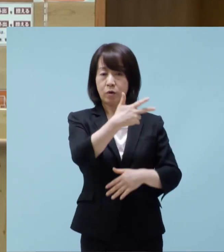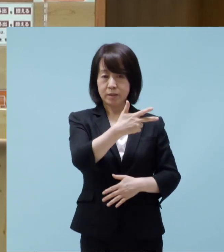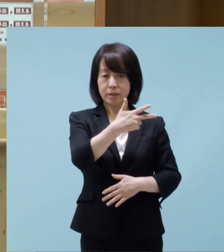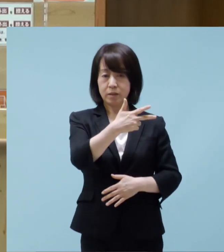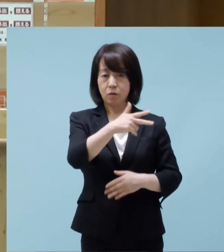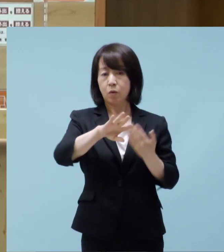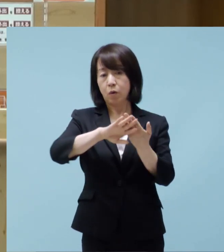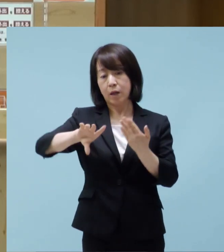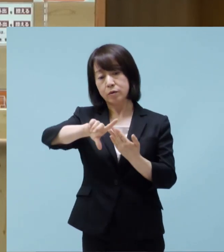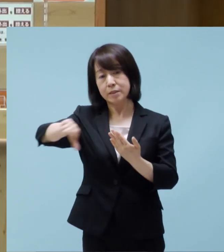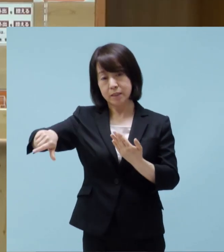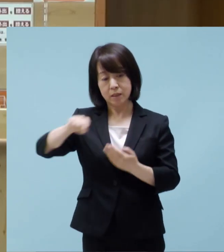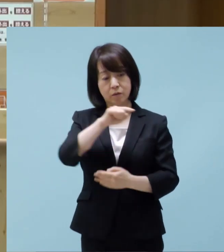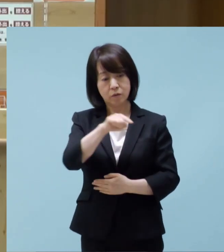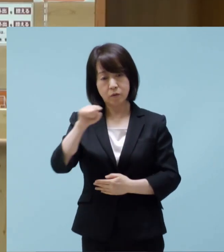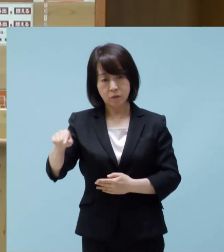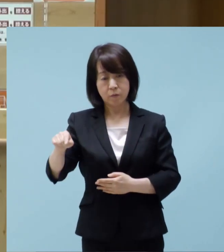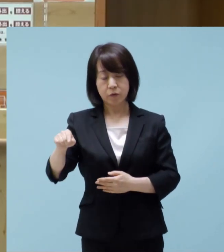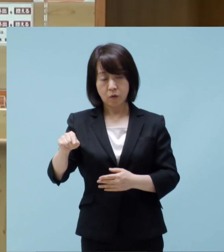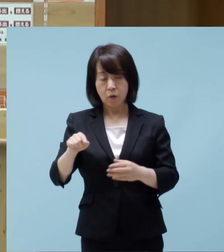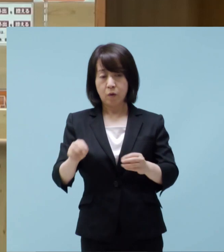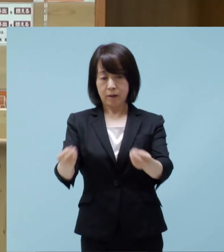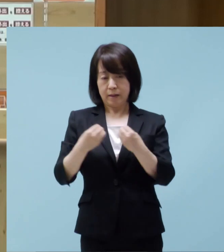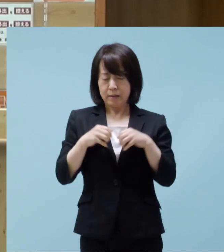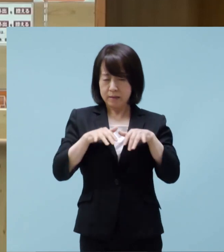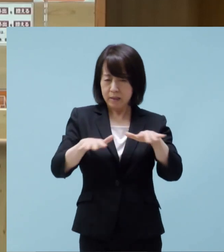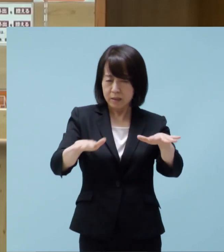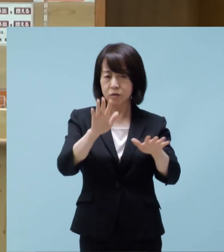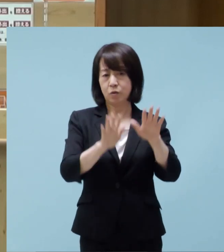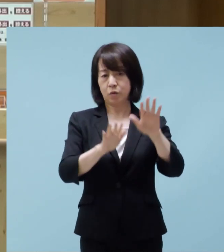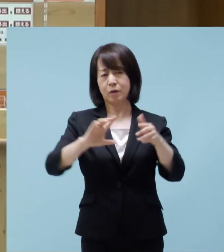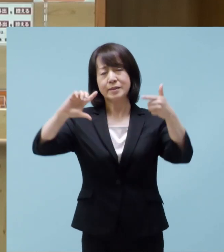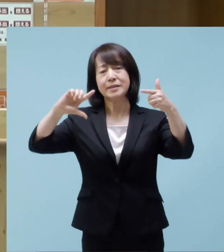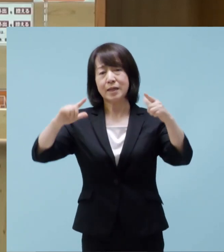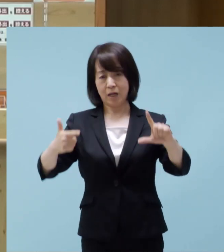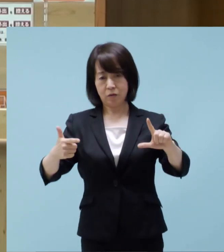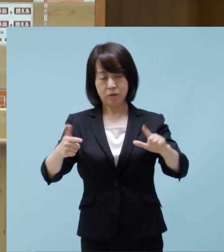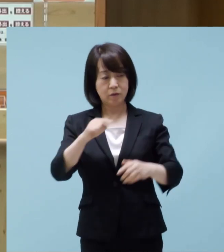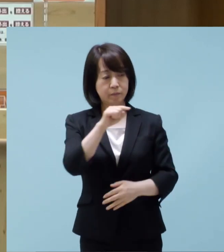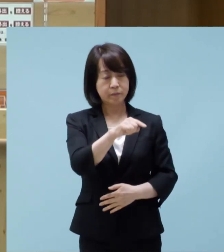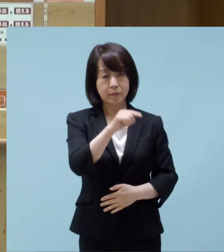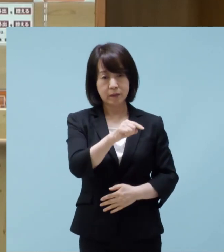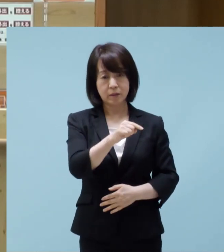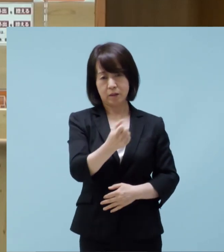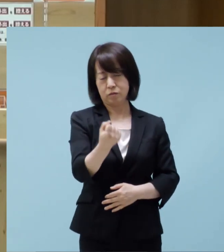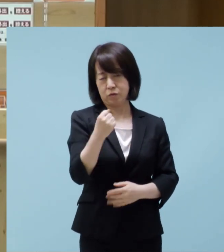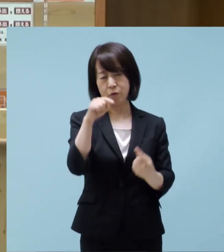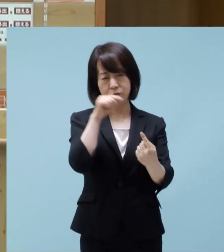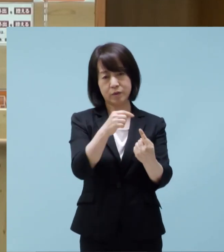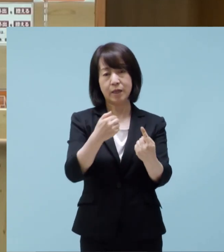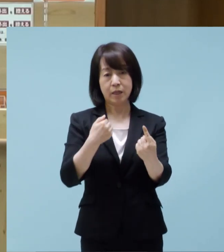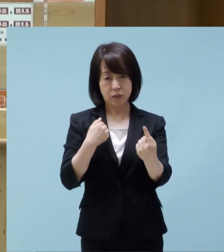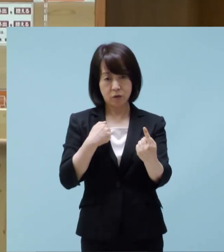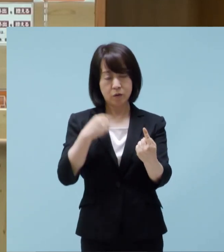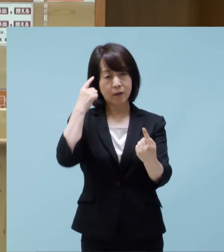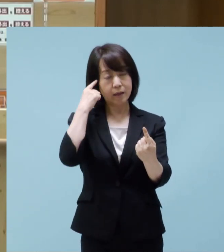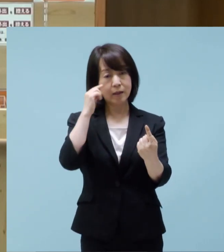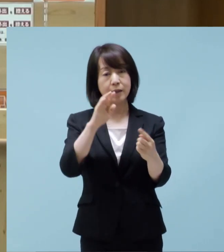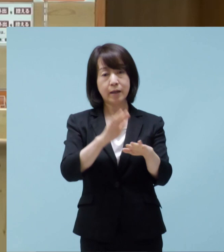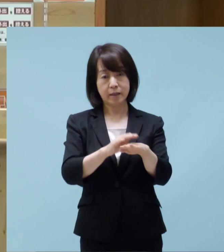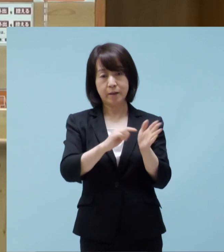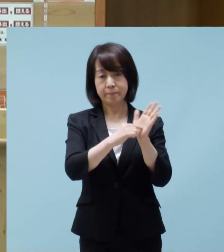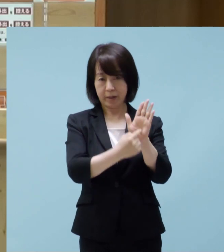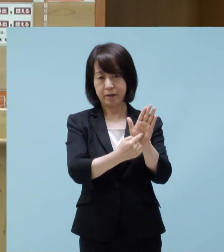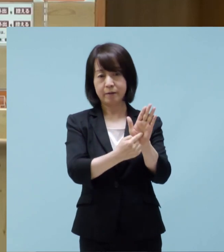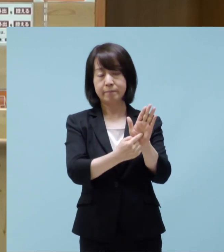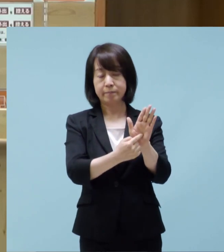感染状況が大きく異なって、札幌に関してはより強い措置が必要だというご認識を示されていましたが、今